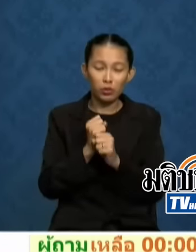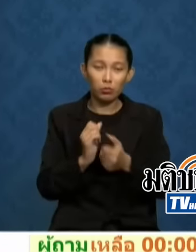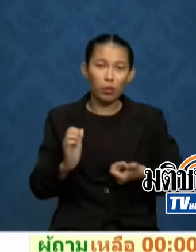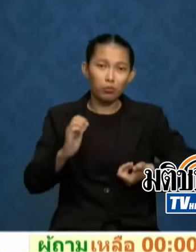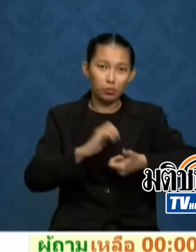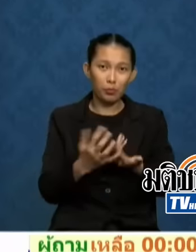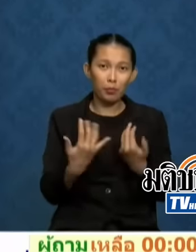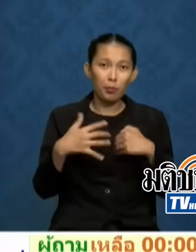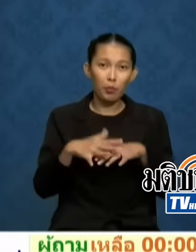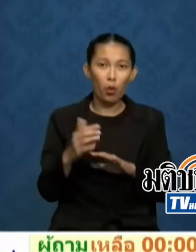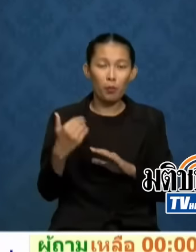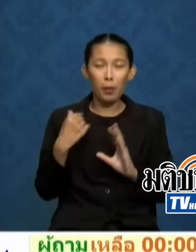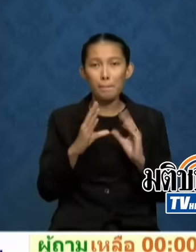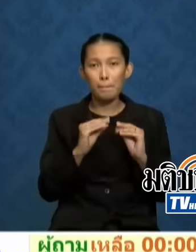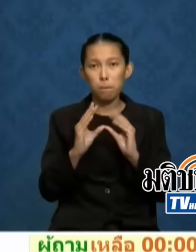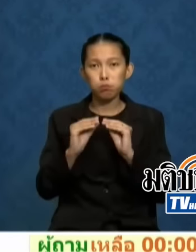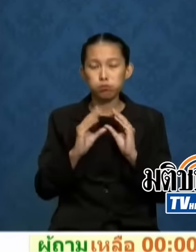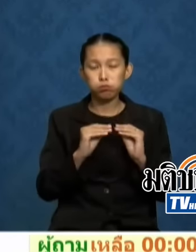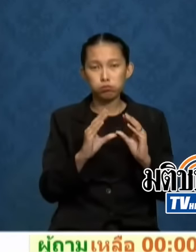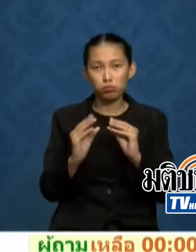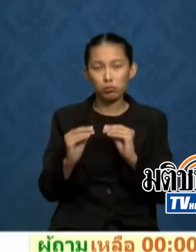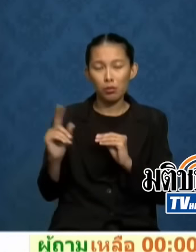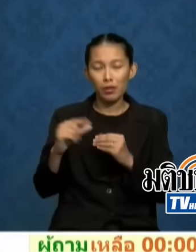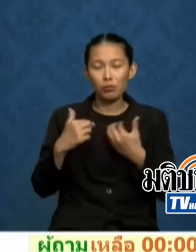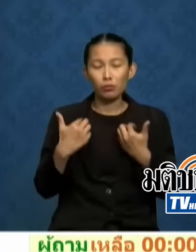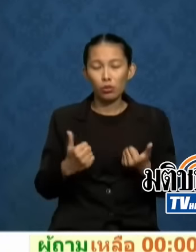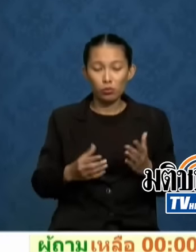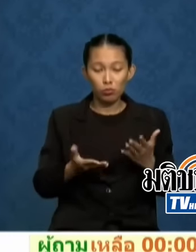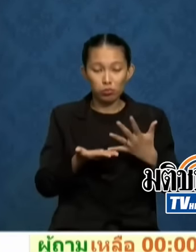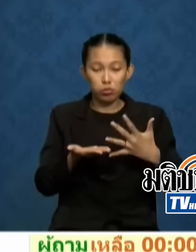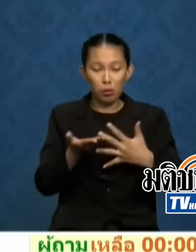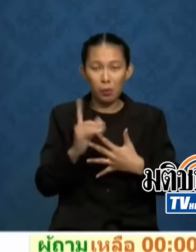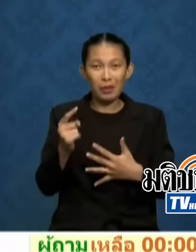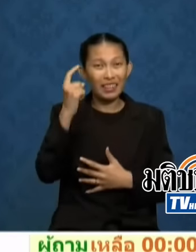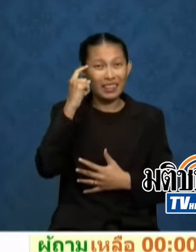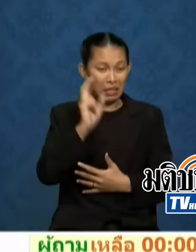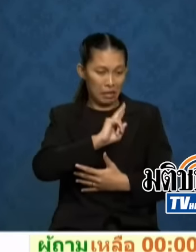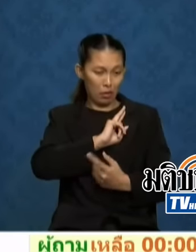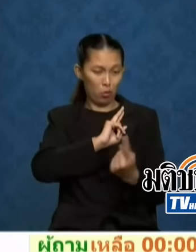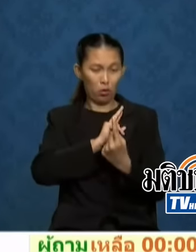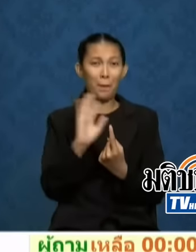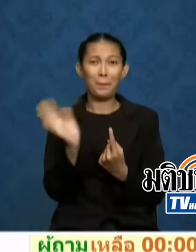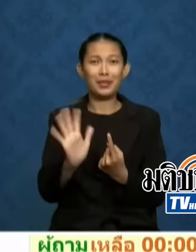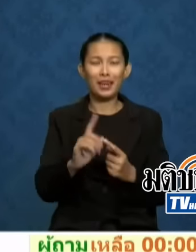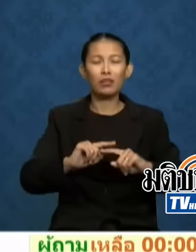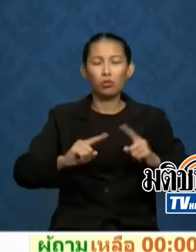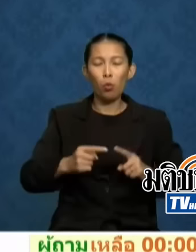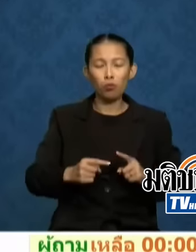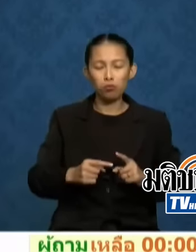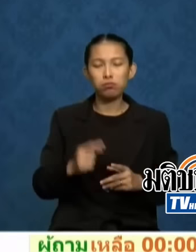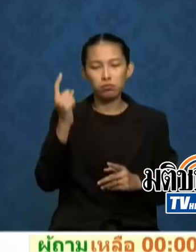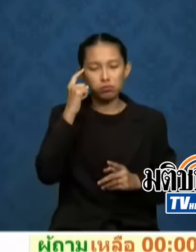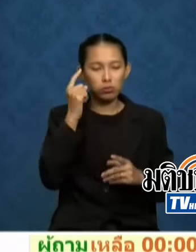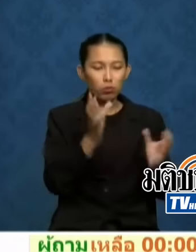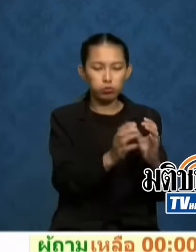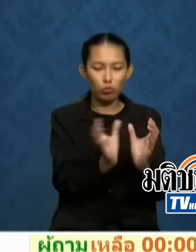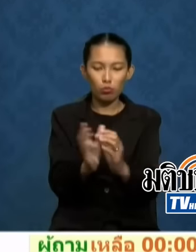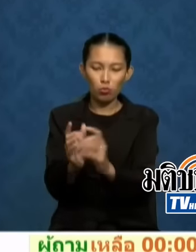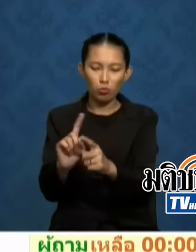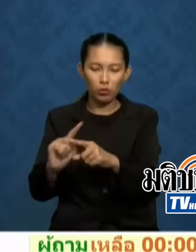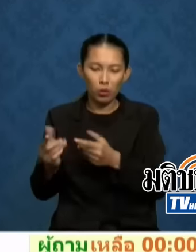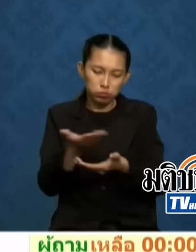การกันแล้วก็มีการประชุมร่วมกันว่ามันอยู่ในระดับอะไรนะครับไม่ได้คิดคนเดียวนะก็คิดกันเป็นหลายหน่วยงานด้วยกันนะครับ